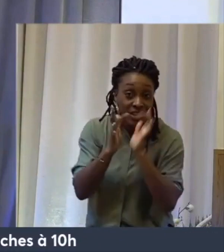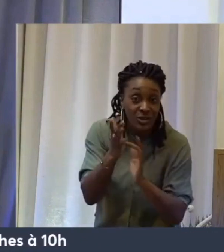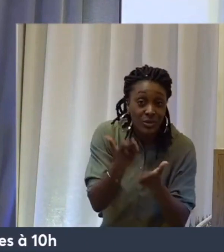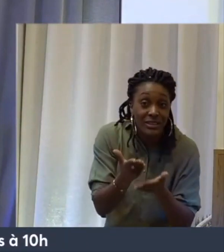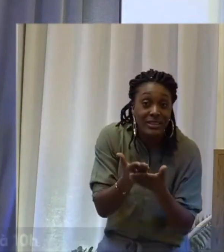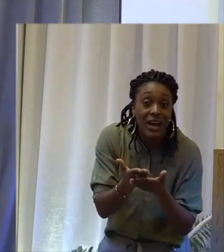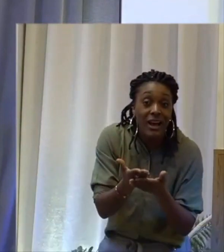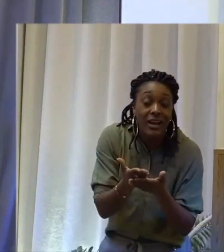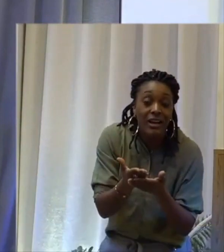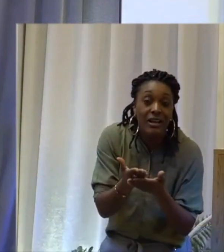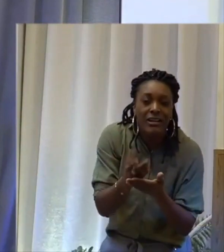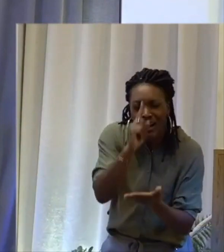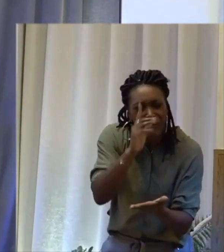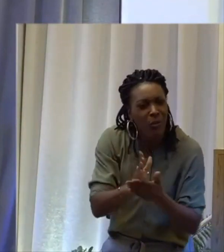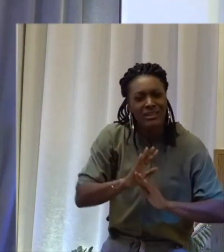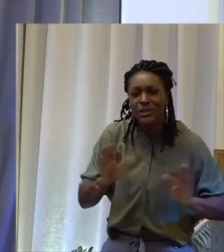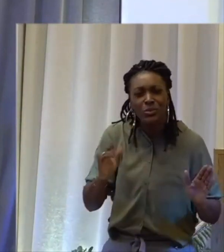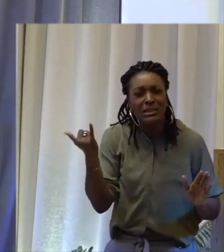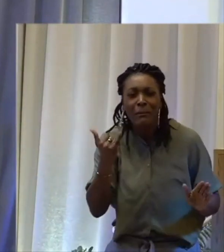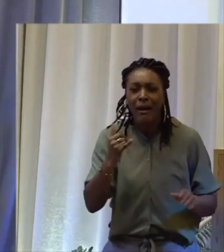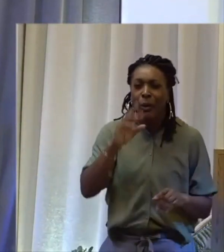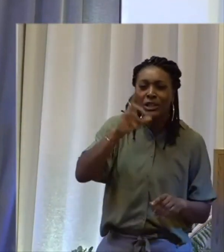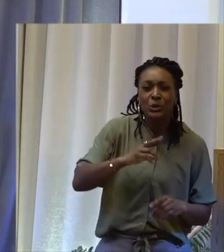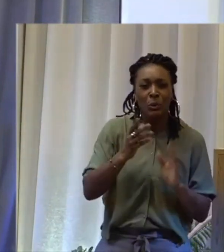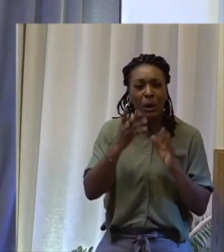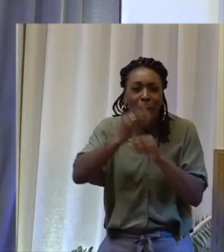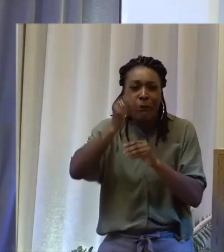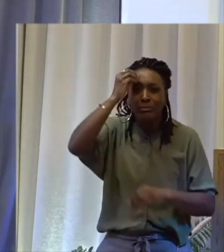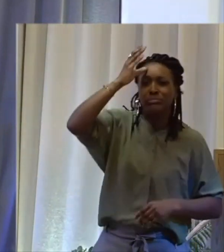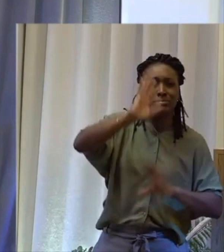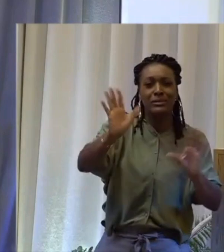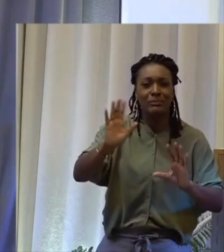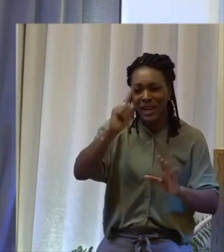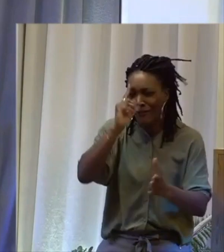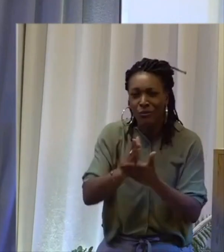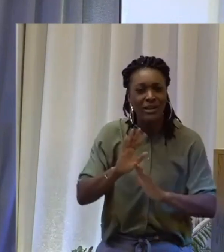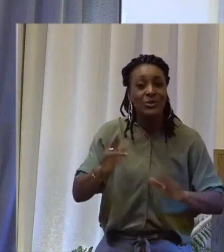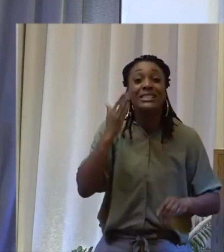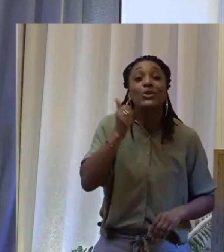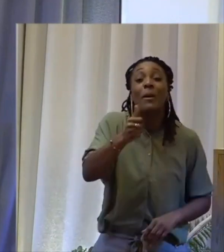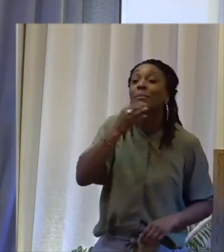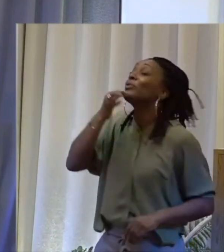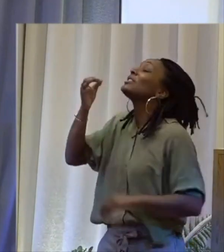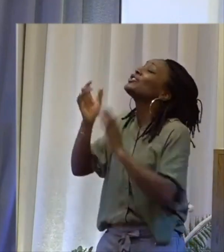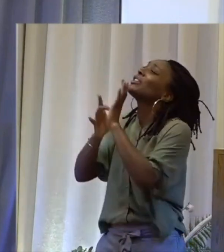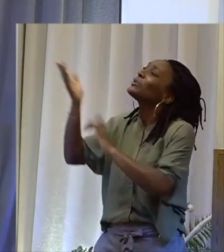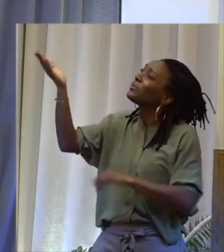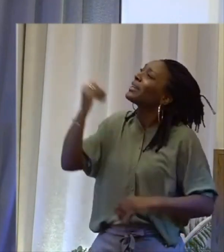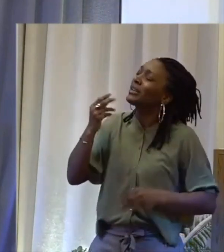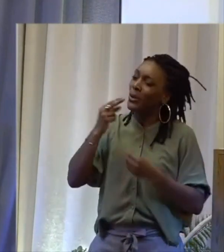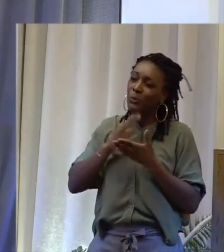foi. Le sang de Jésus a coulé. Et quand tu dis, Jésus, viens me purifier, me pardonner, comme on a